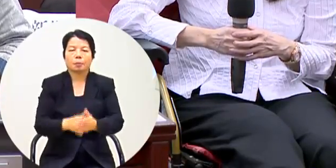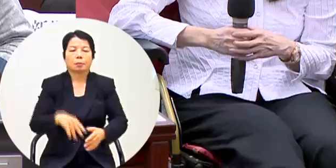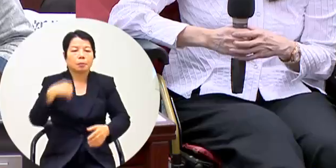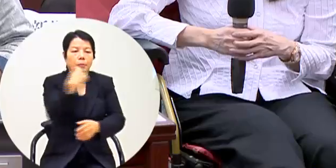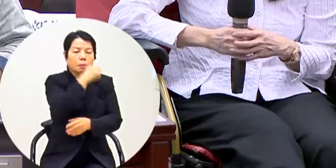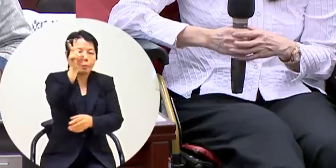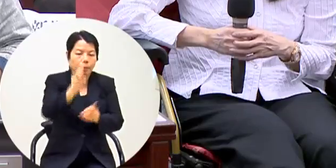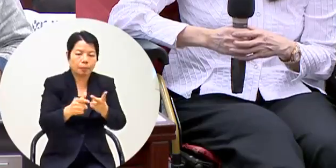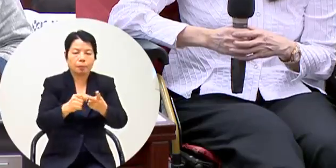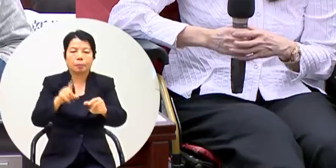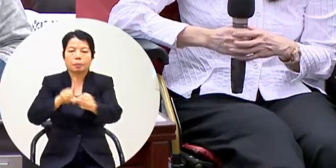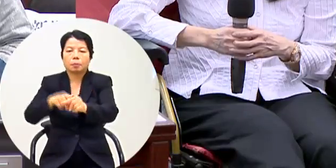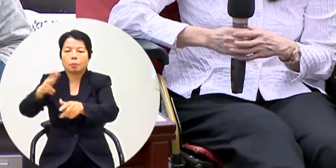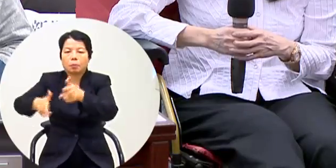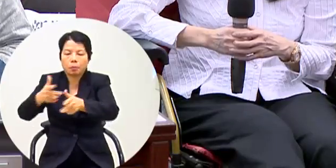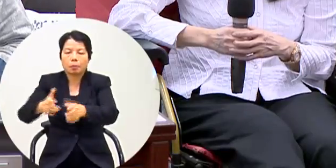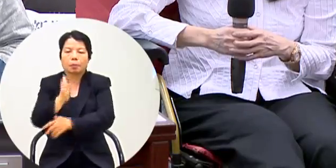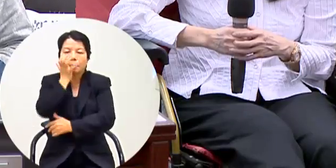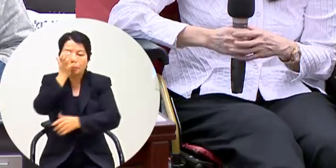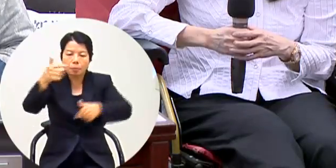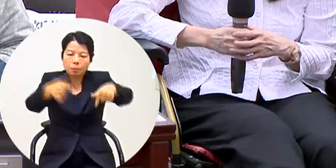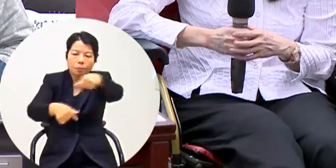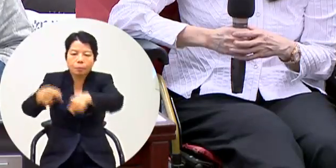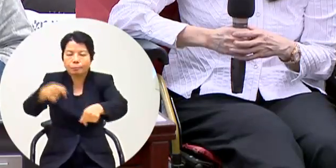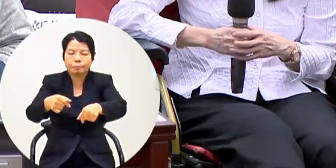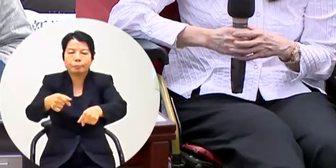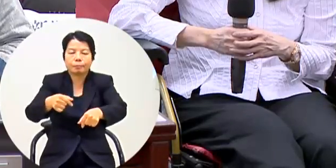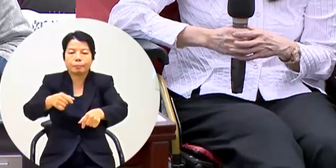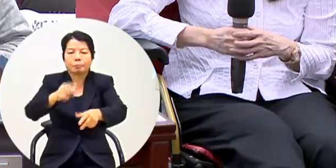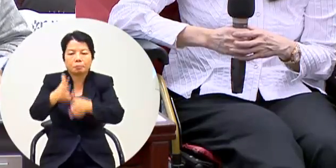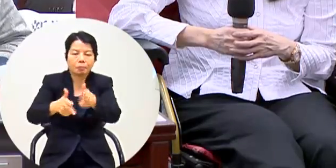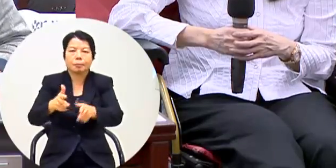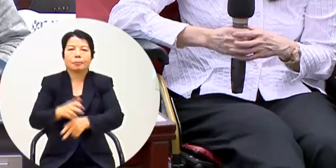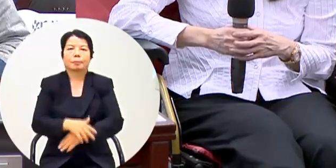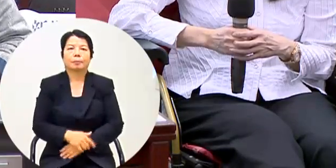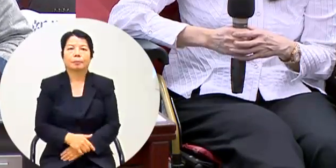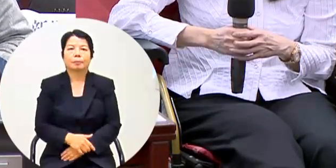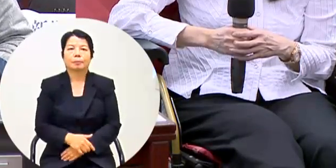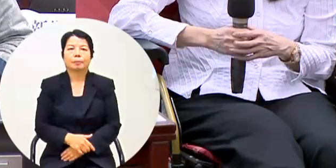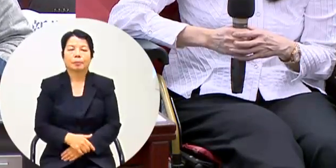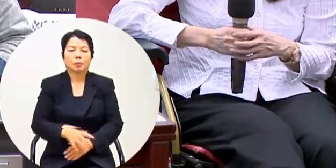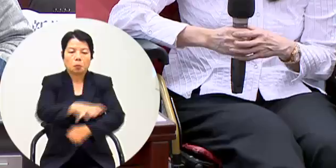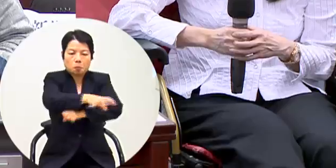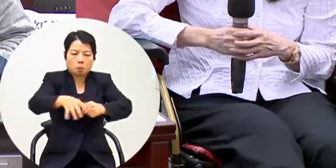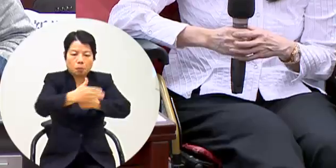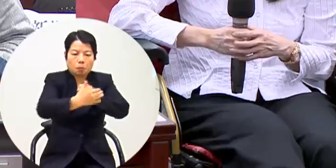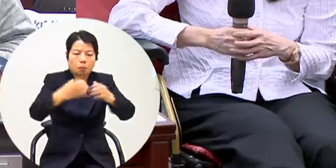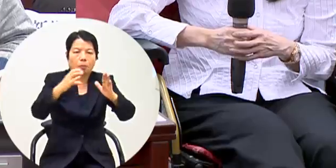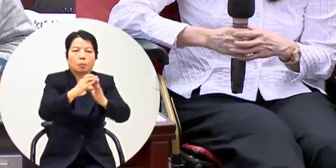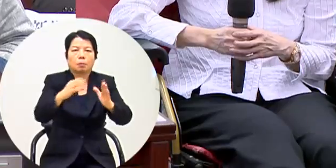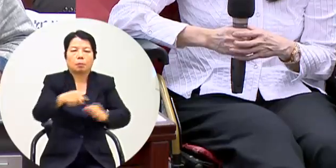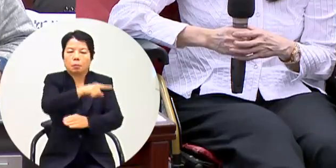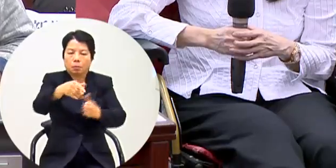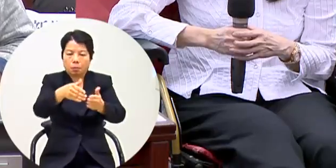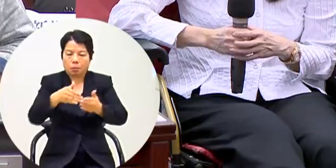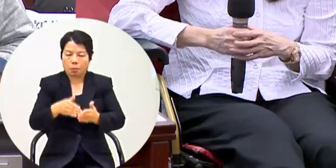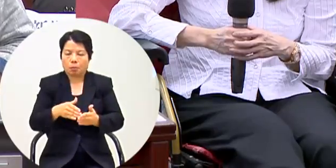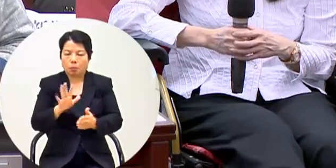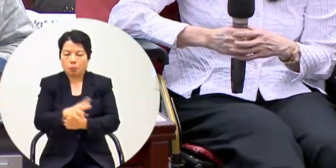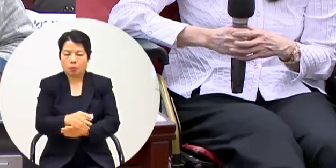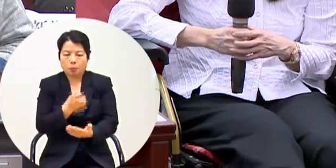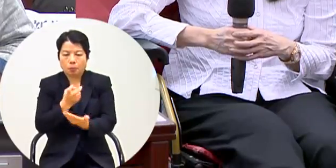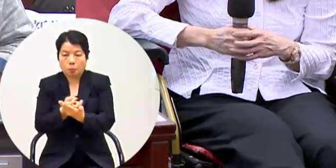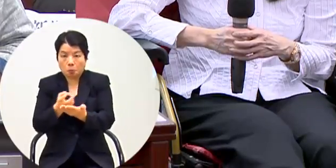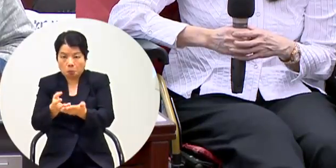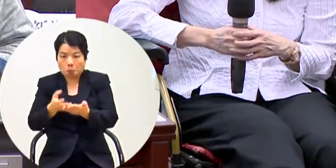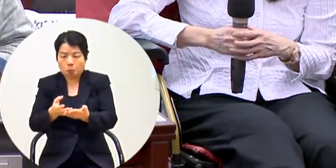业等等，这个部分我们大概环保局都有一些加严的政策，所以我想面对今天